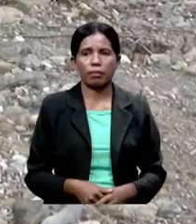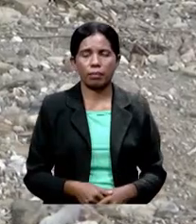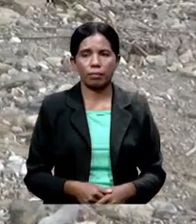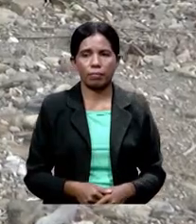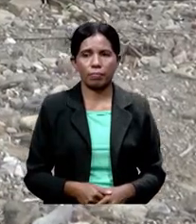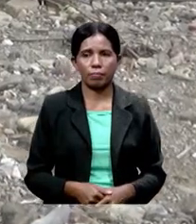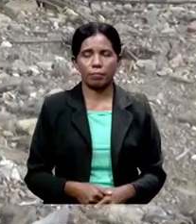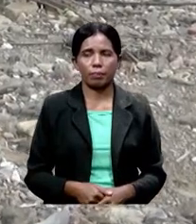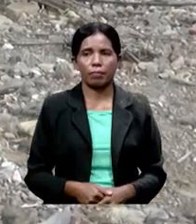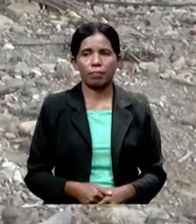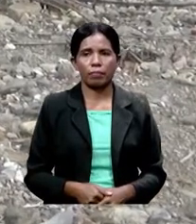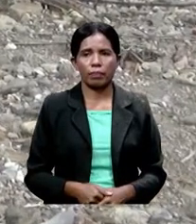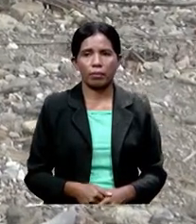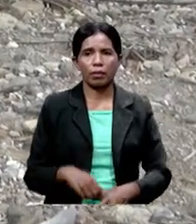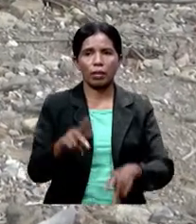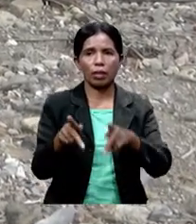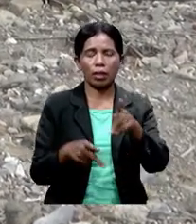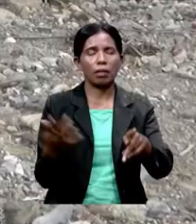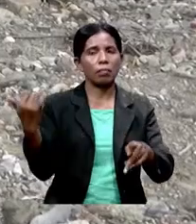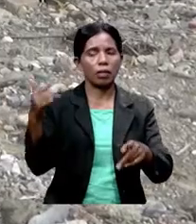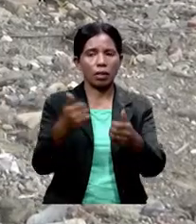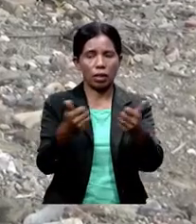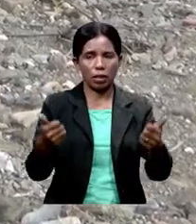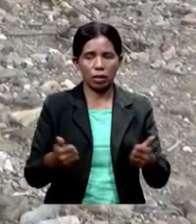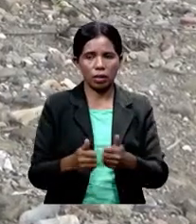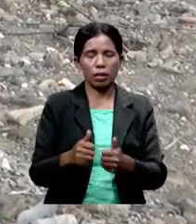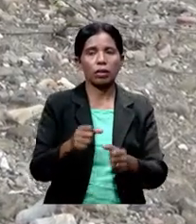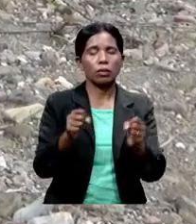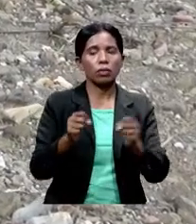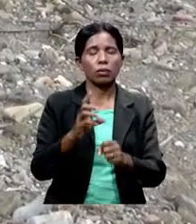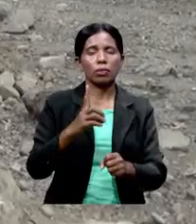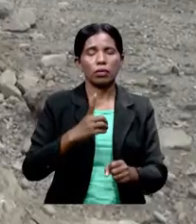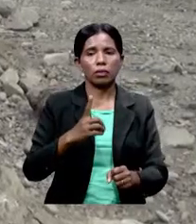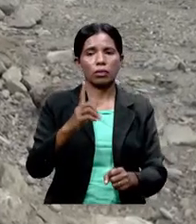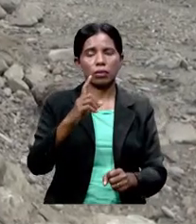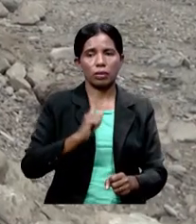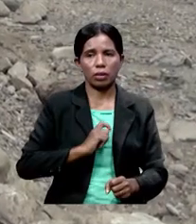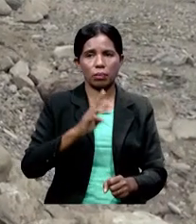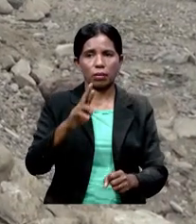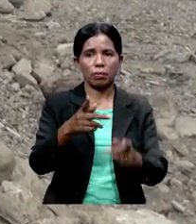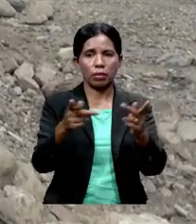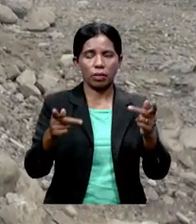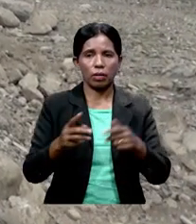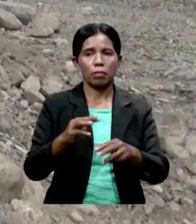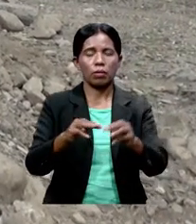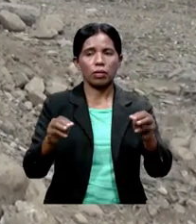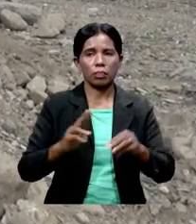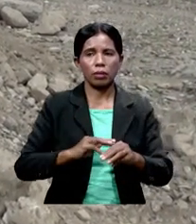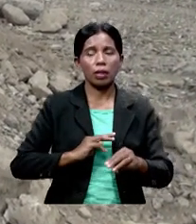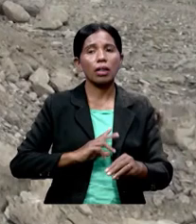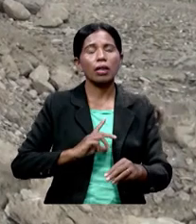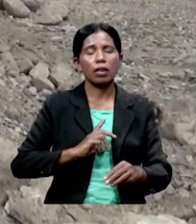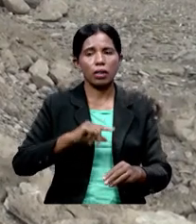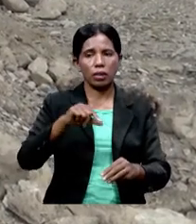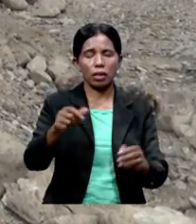rabat. Dedaune populasaun ia aldea hali dolar suku tibar, posto administrativo Bazar Tete, município Likisa,